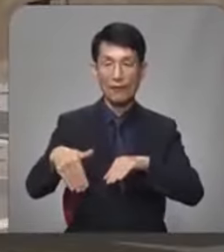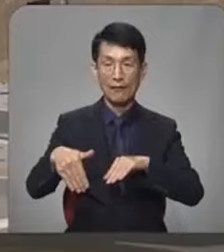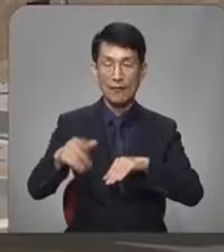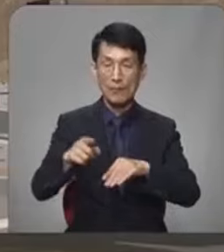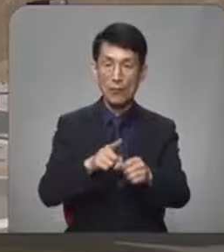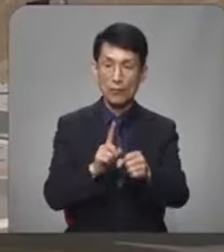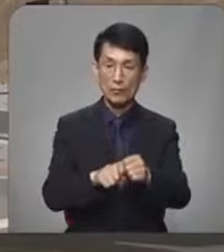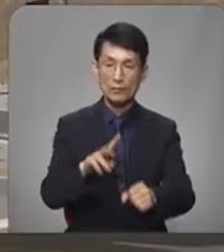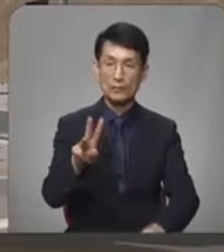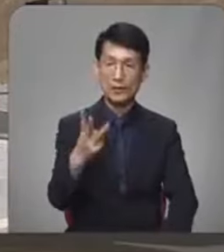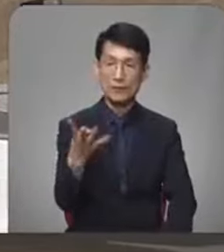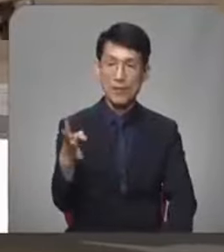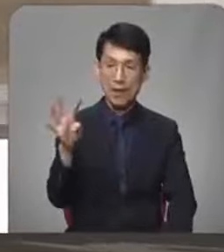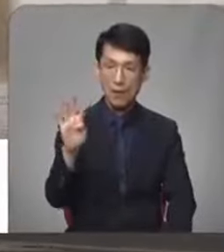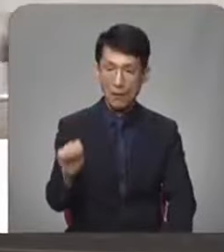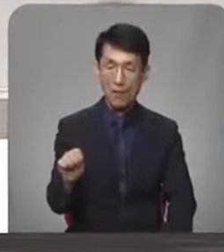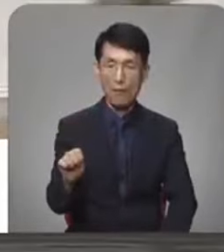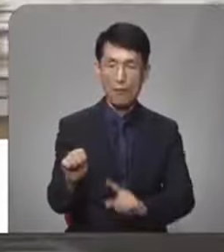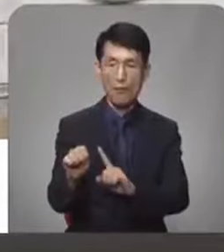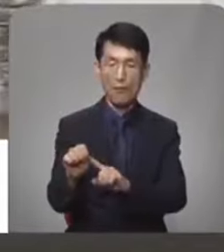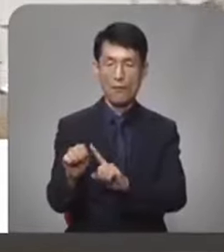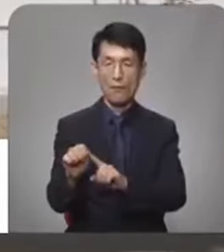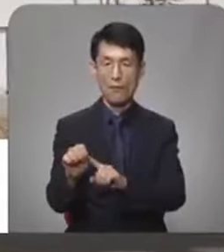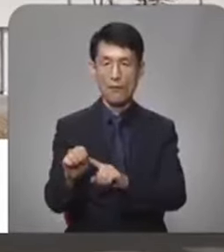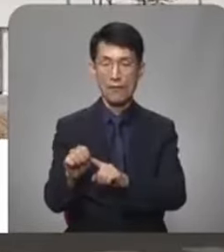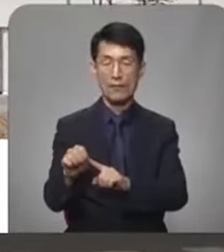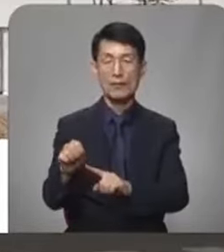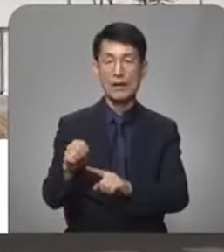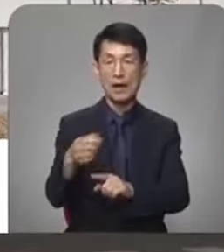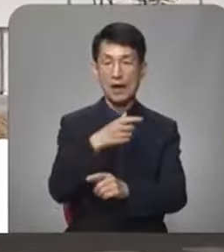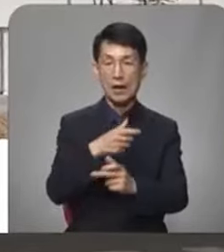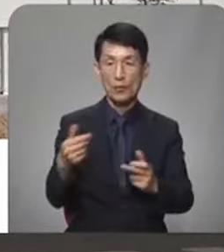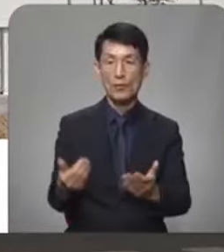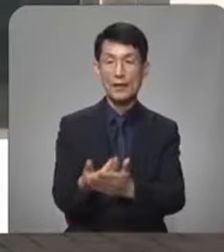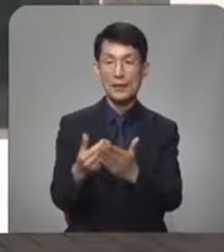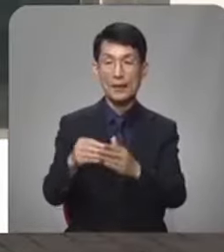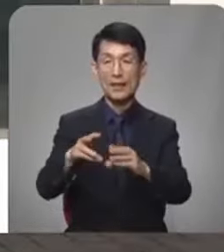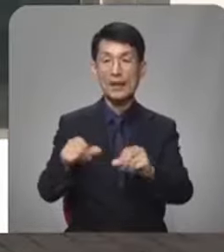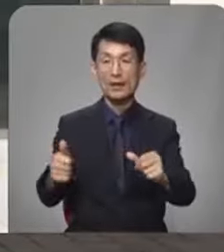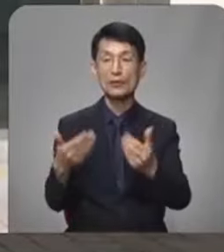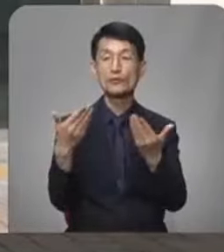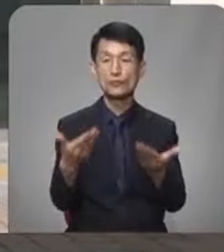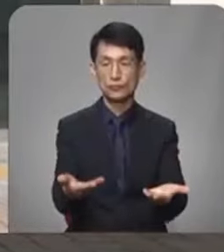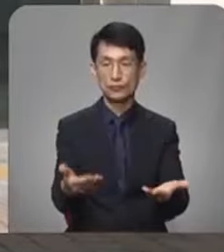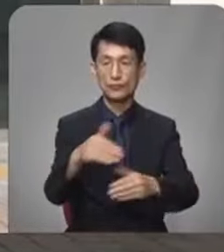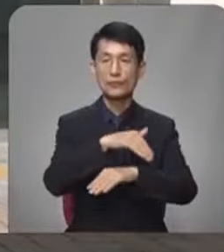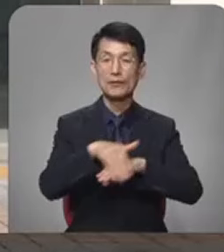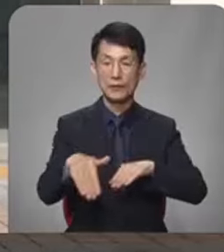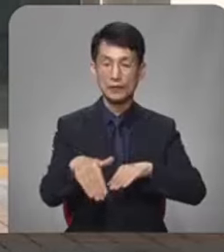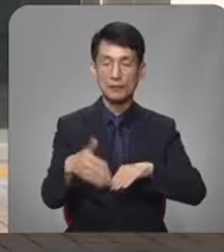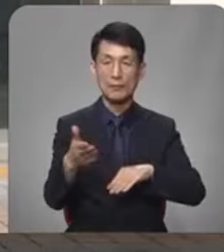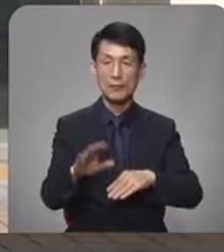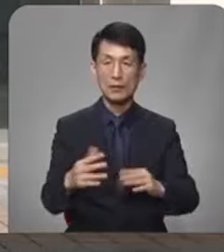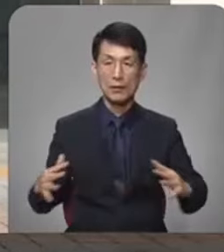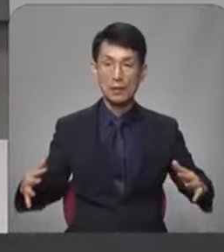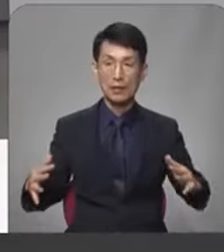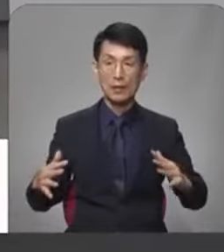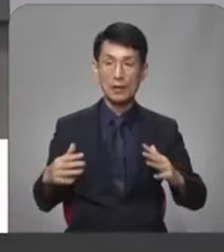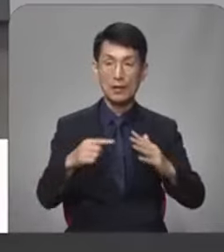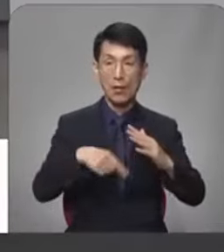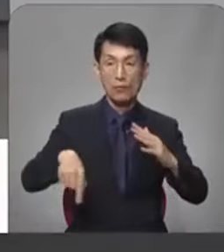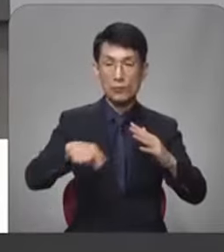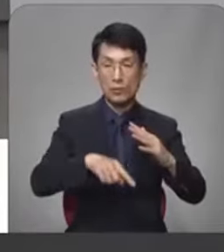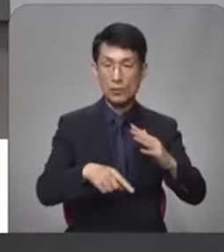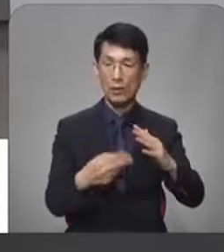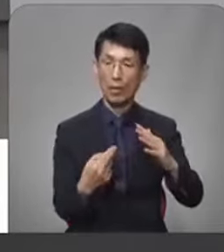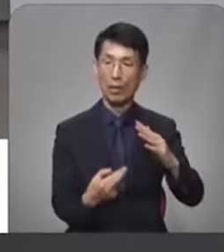위해 300억 원 넘는 강원도개발공사 땅도 무상으로 넘기기로 했습니다 하지만 건은 지금까지도 텅 비어